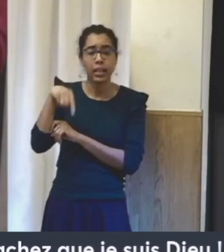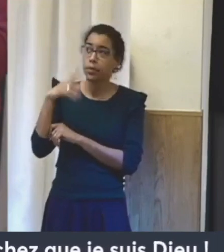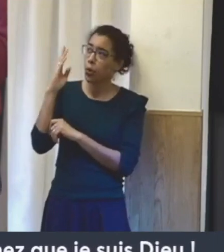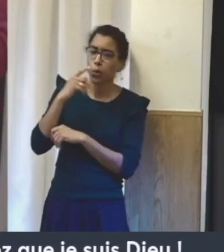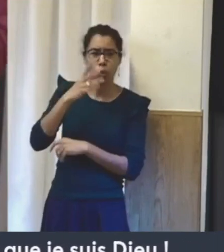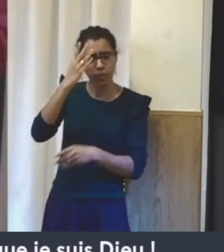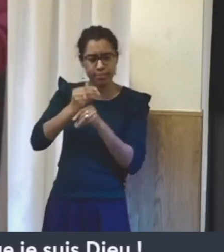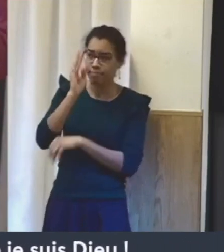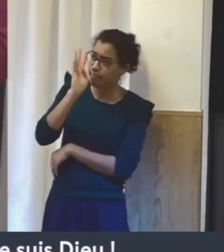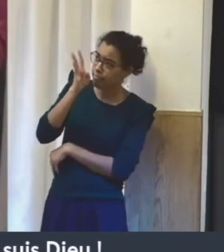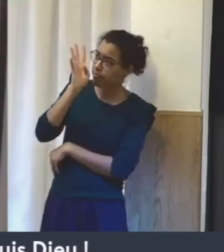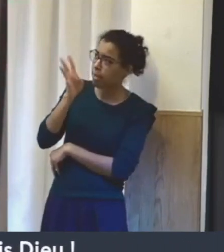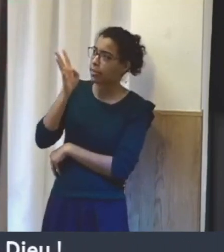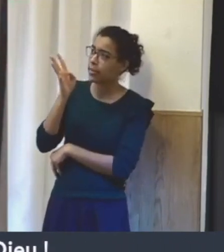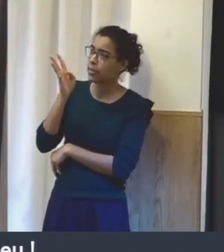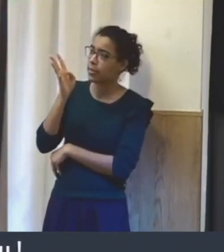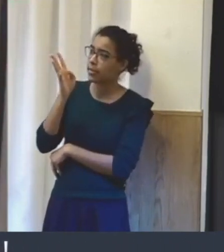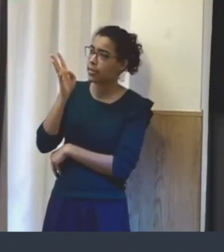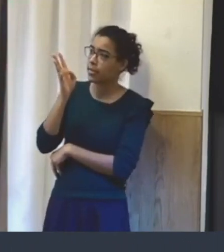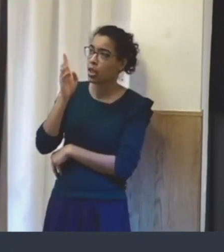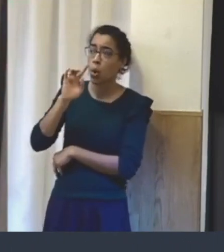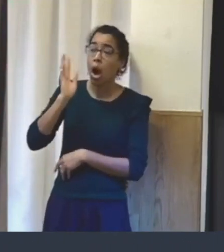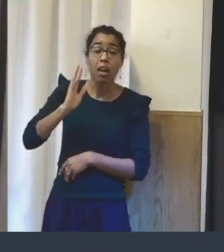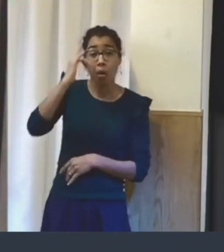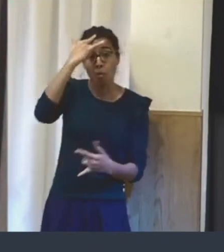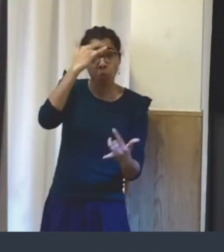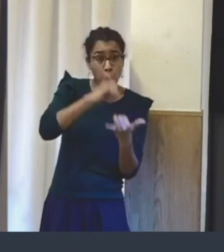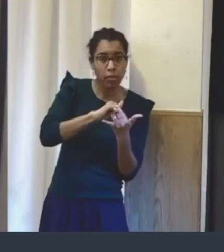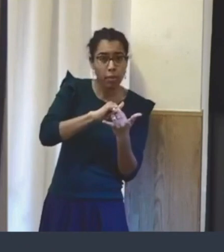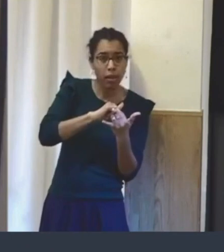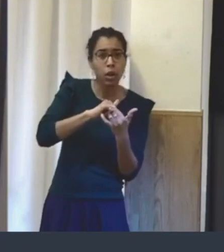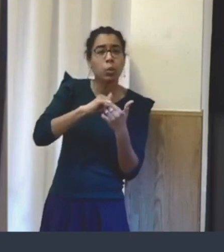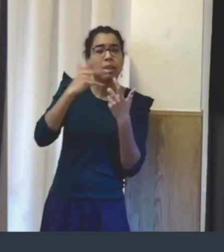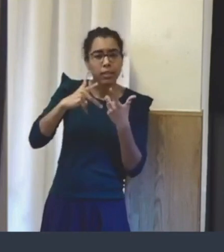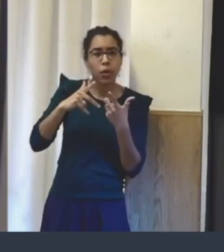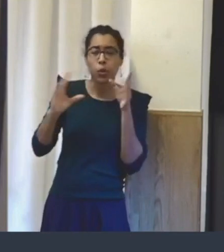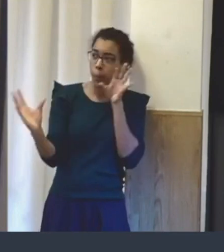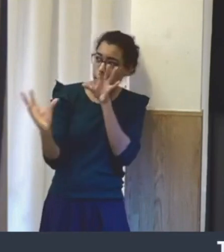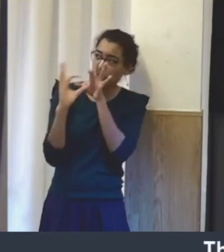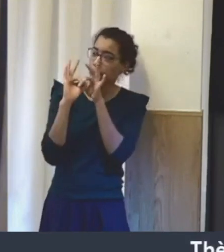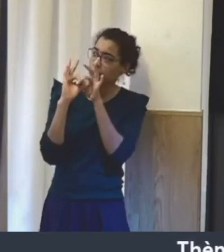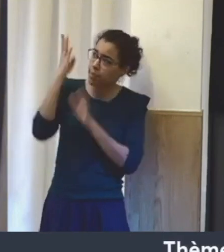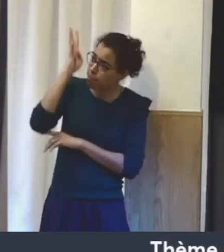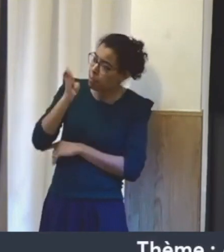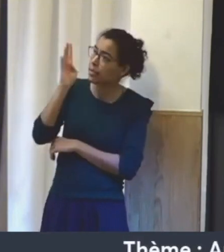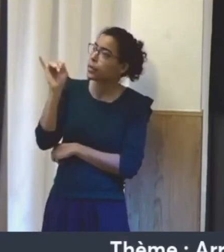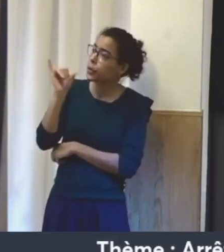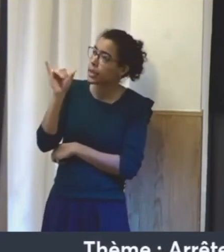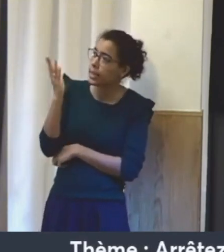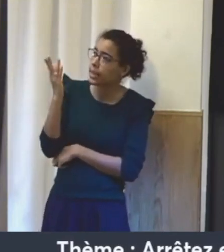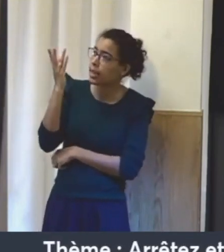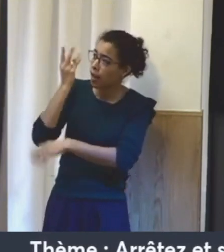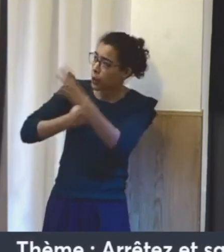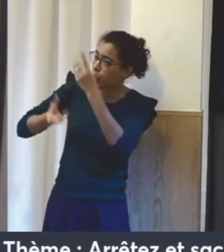ce Dieu. Il nous appelle à sortir de l'ignorance afin d'être dans la connaissance de qui il est et